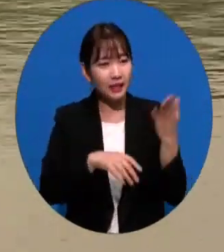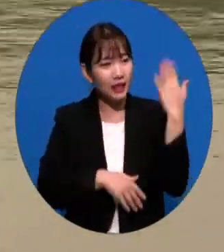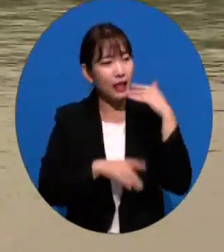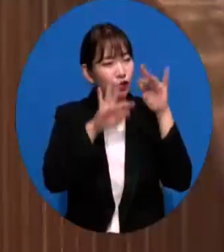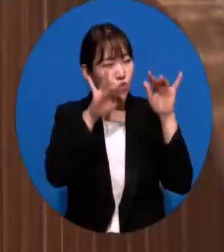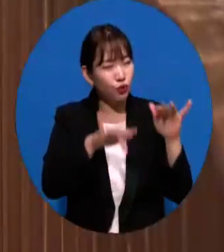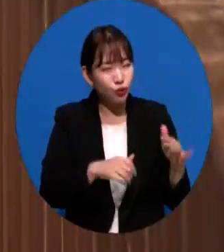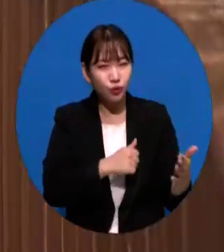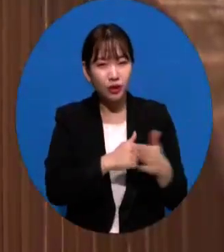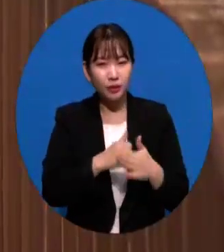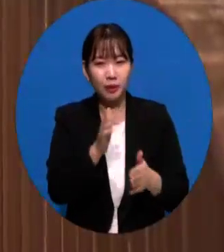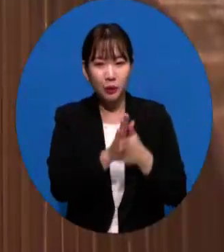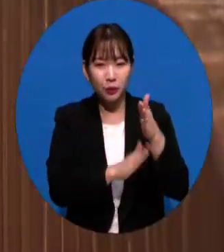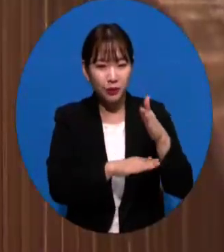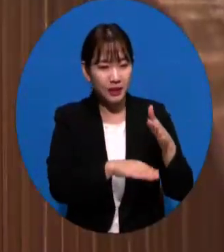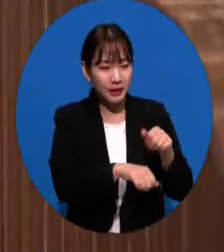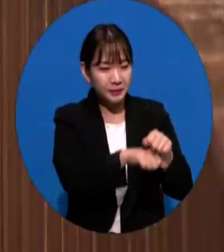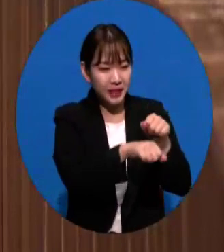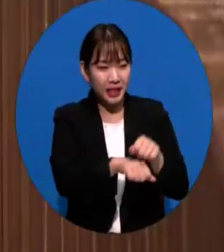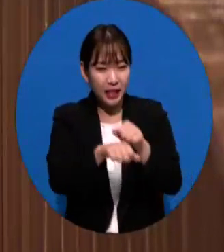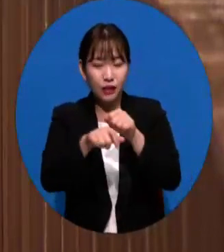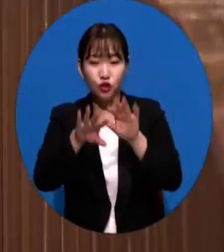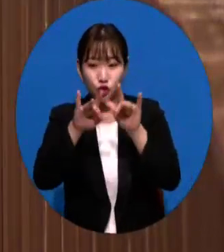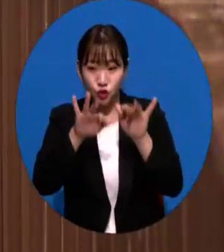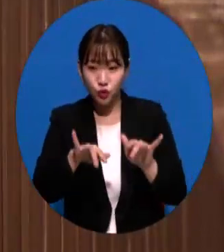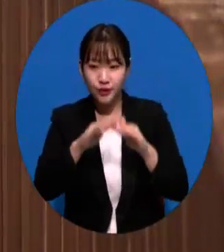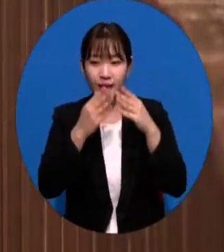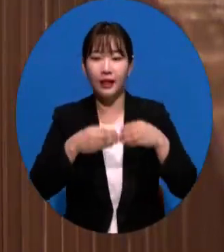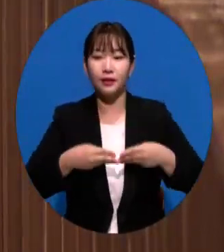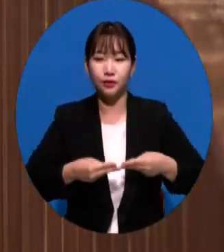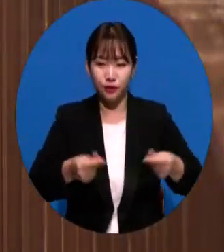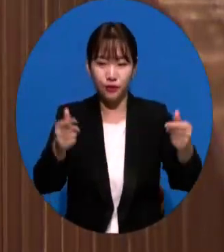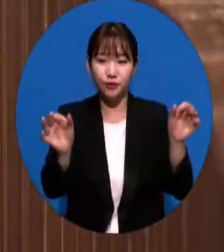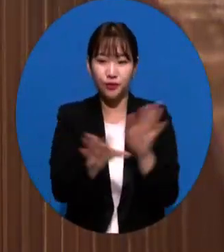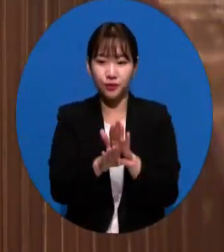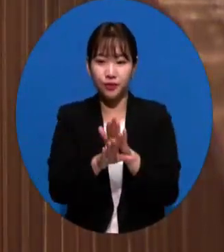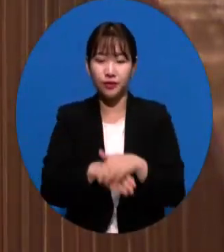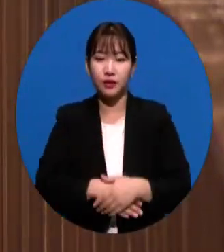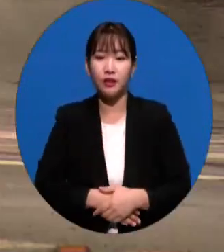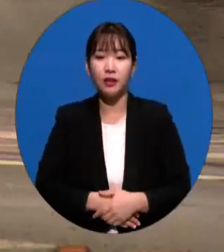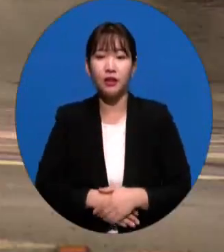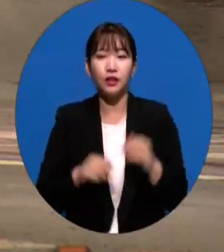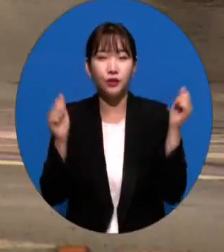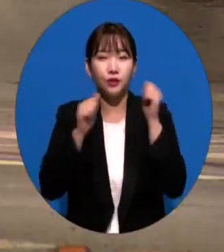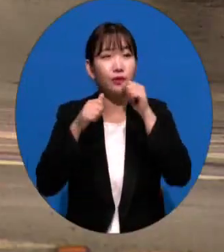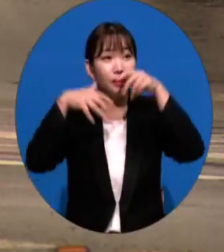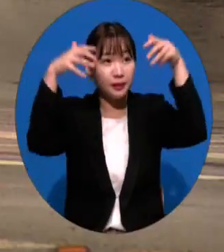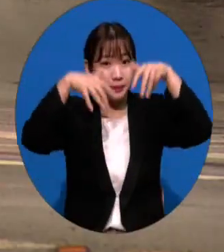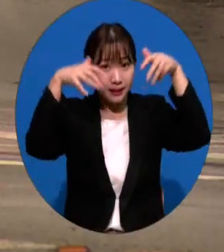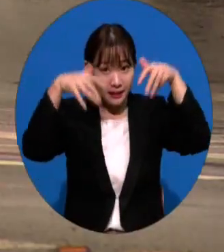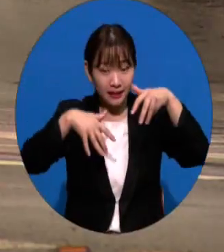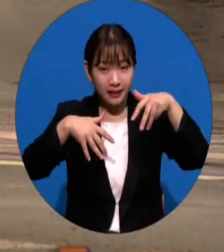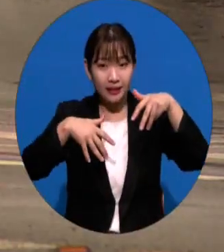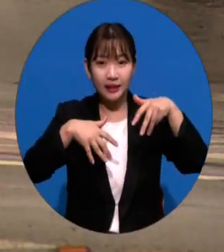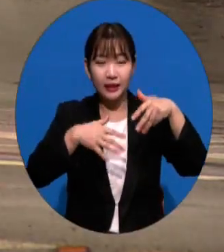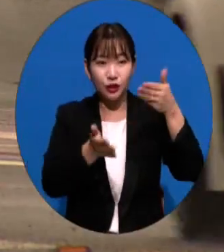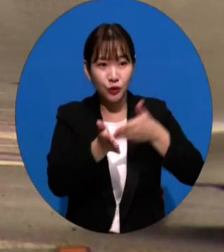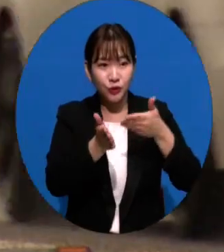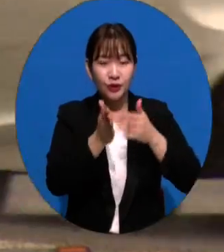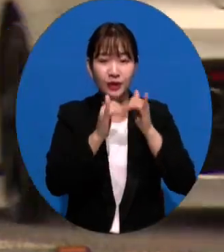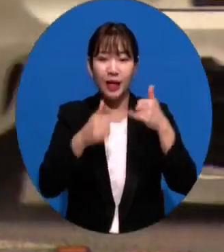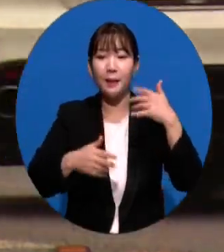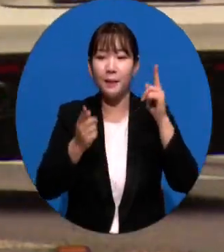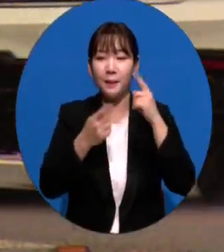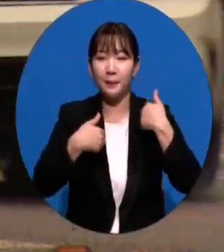여파로 도심 곳곳에 여태 남아있던 눈더미도 모두 녹아 사라졌습니다. 한겨울에 내리는 비 소식이 시민들에게도